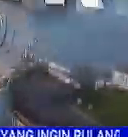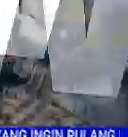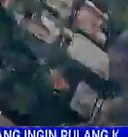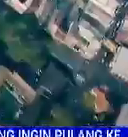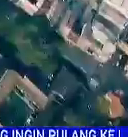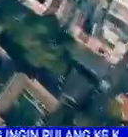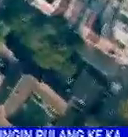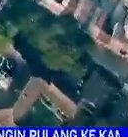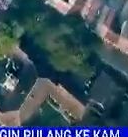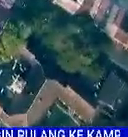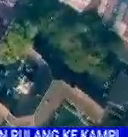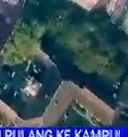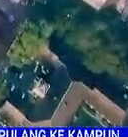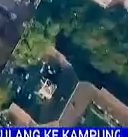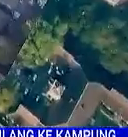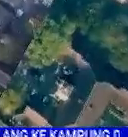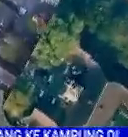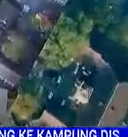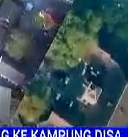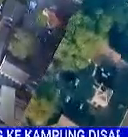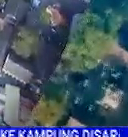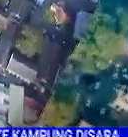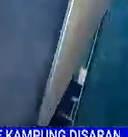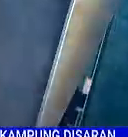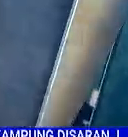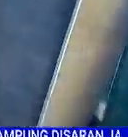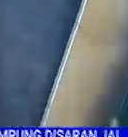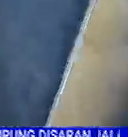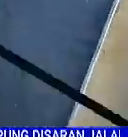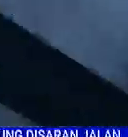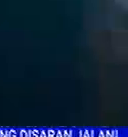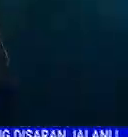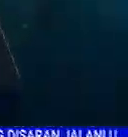berhenti meminta ampunan